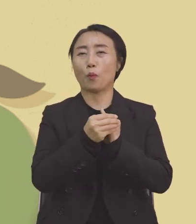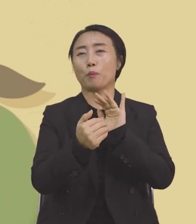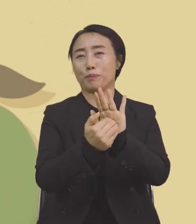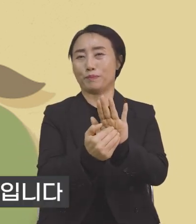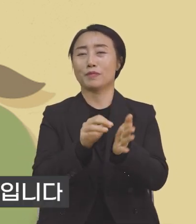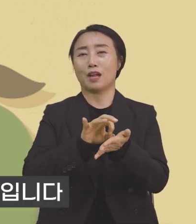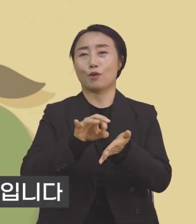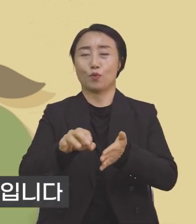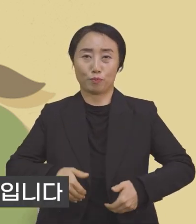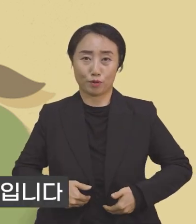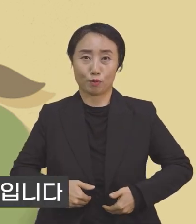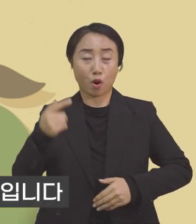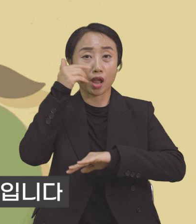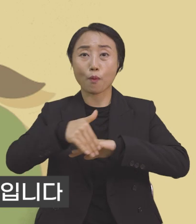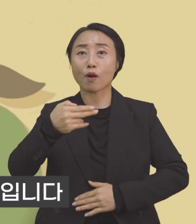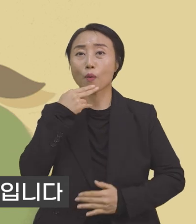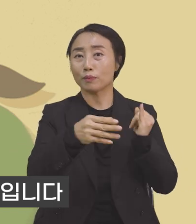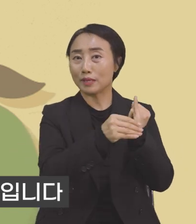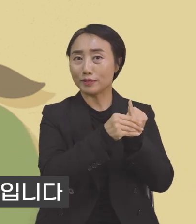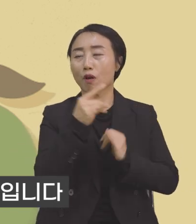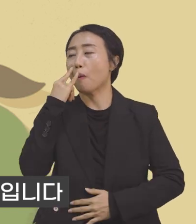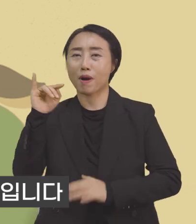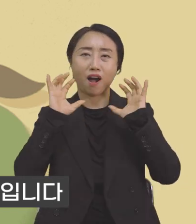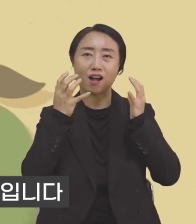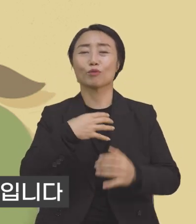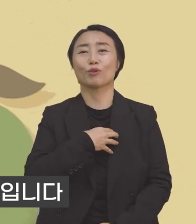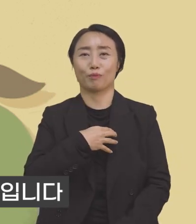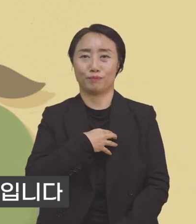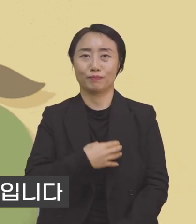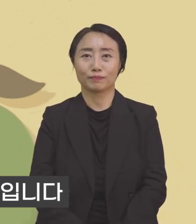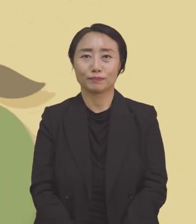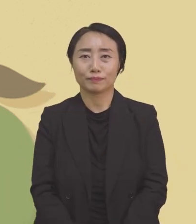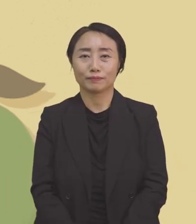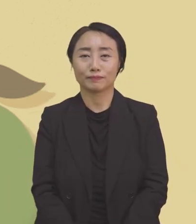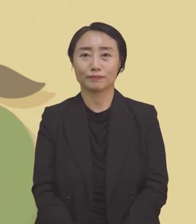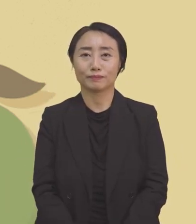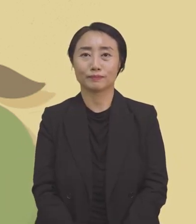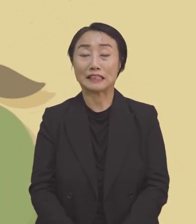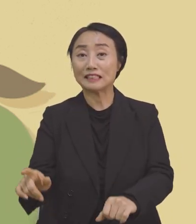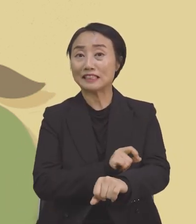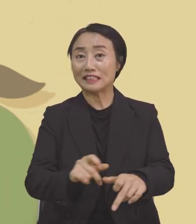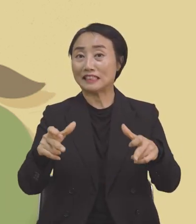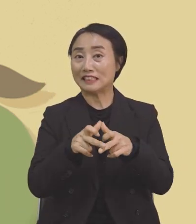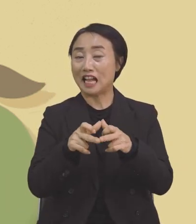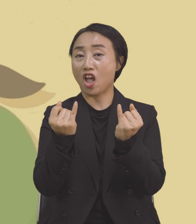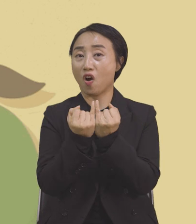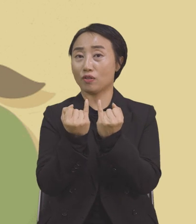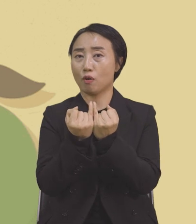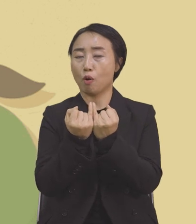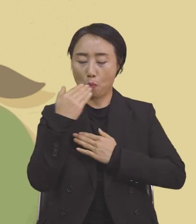합니다. 준비되지 않은 임신은 엄마와 아이 모두에게 위험할 수 있기 때문입니다. 특히 장애 여성의